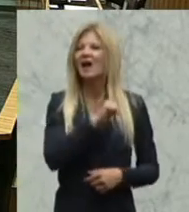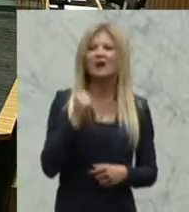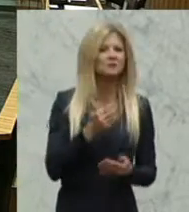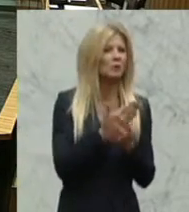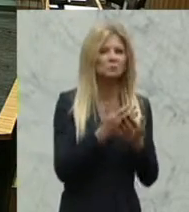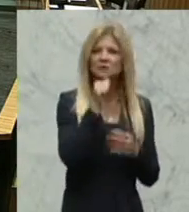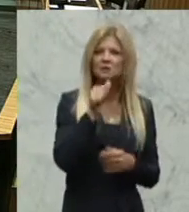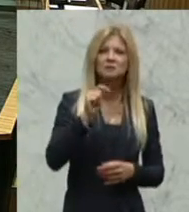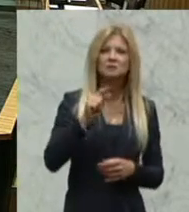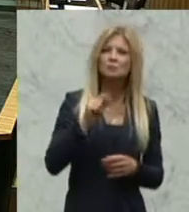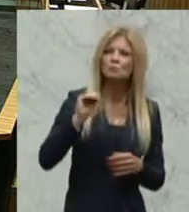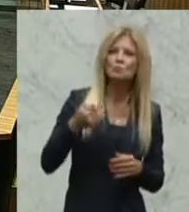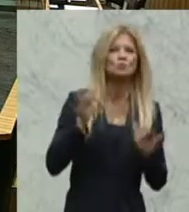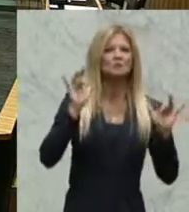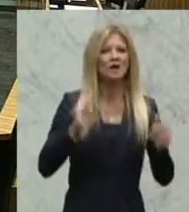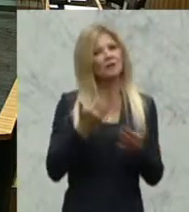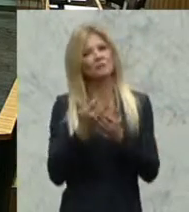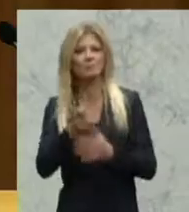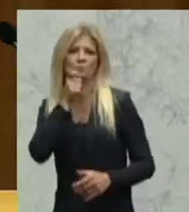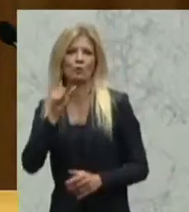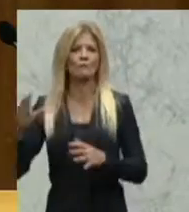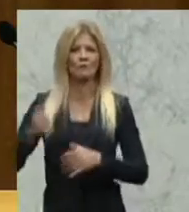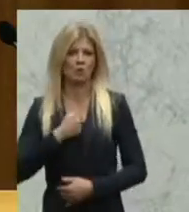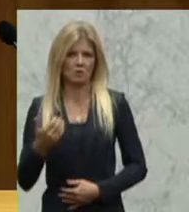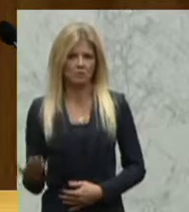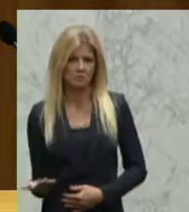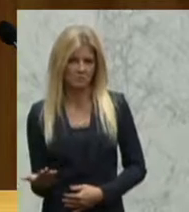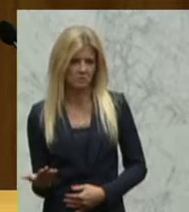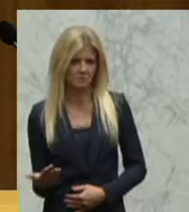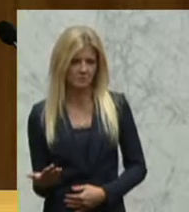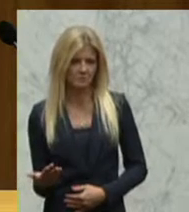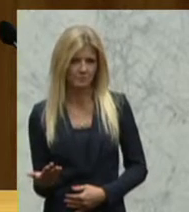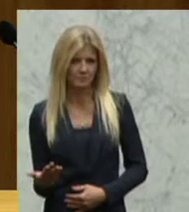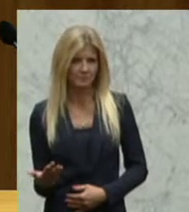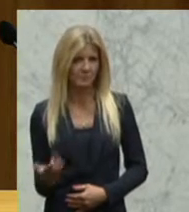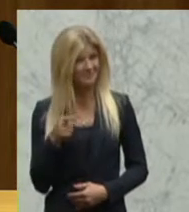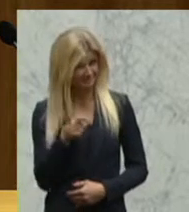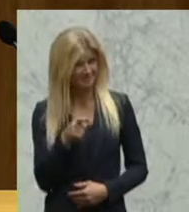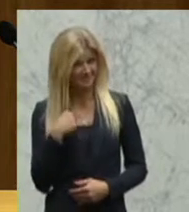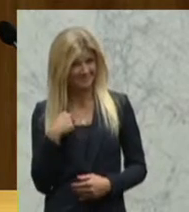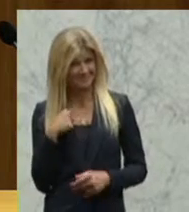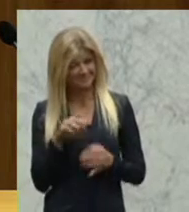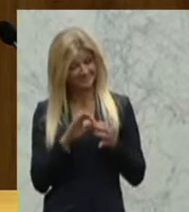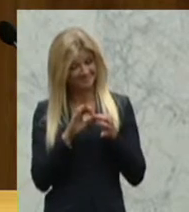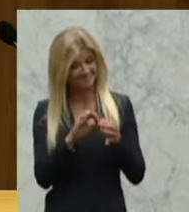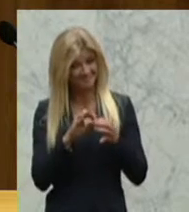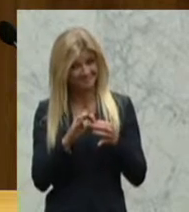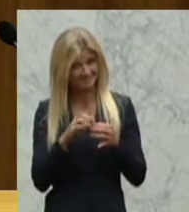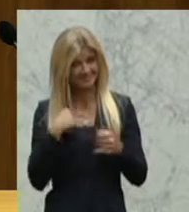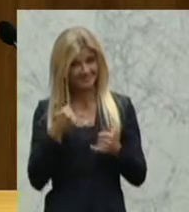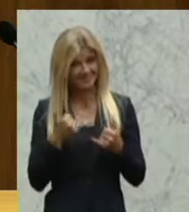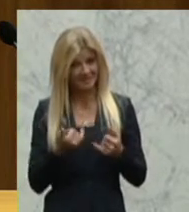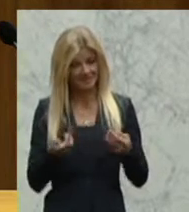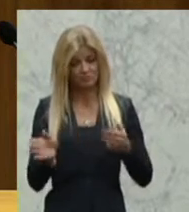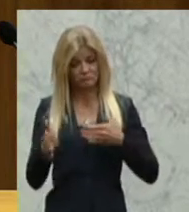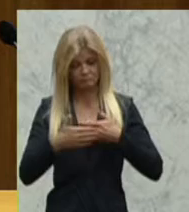ist, dass man dann im Beruf sehr, sehr erfolgreich ist. Und aufbauend auf diesen Gedanken schließe ich mit einem Zitat